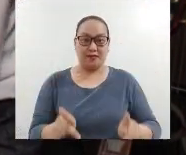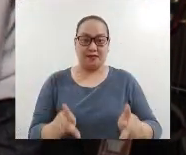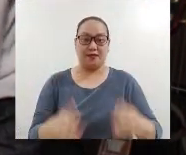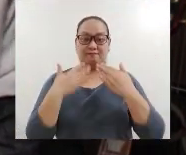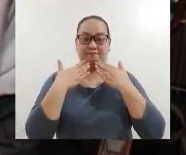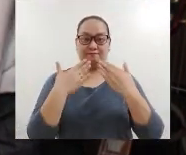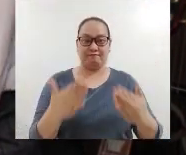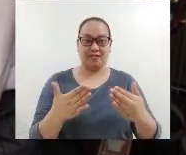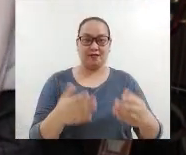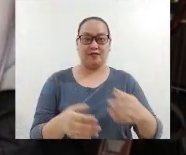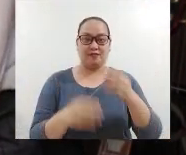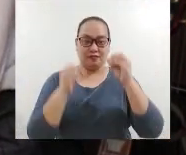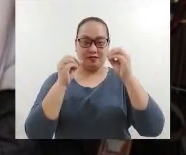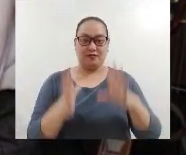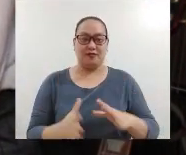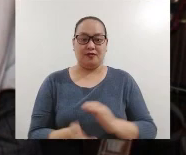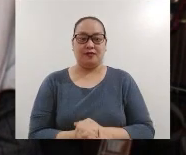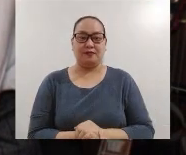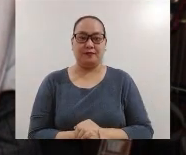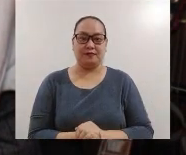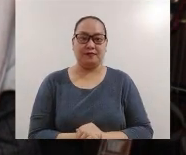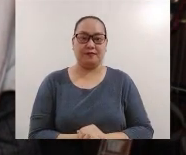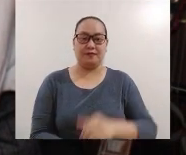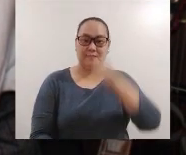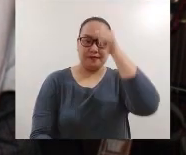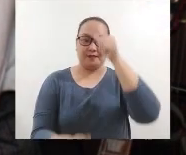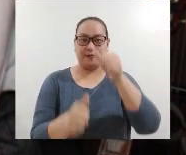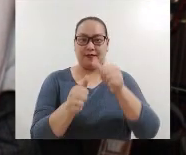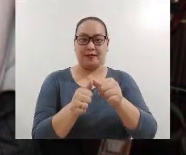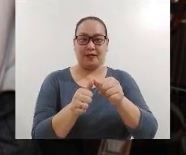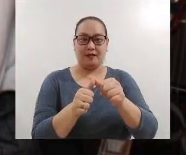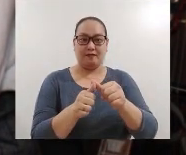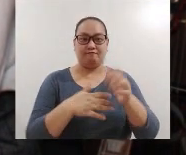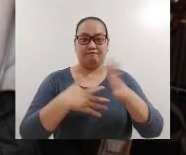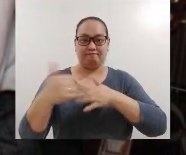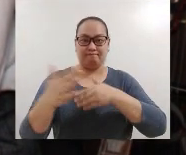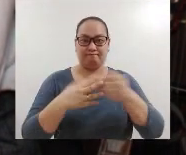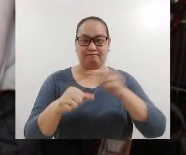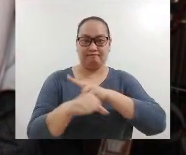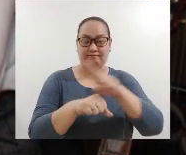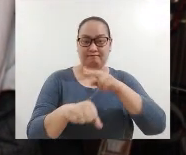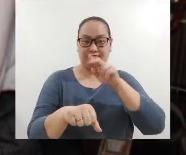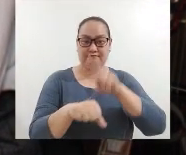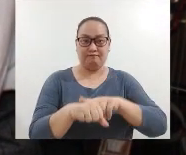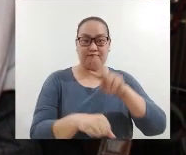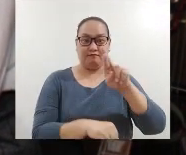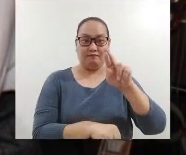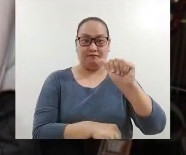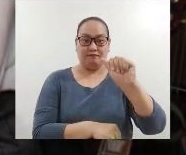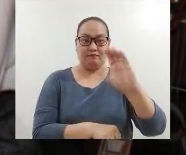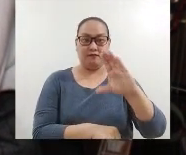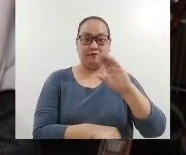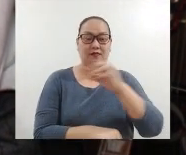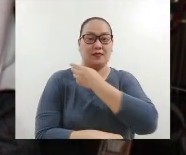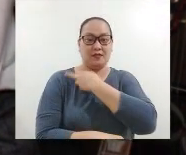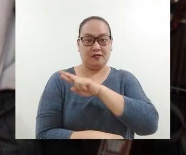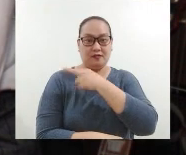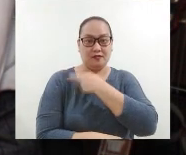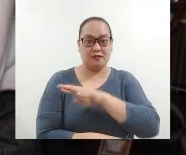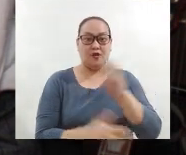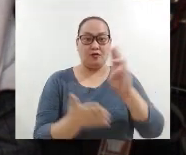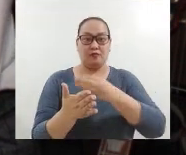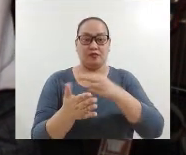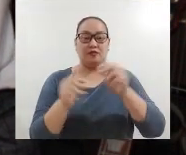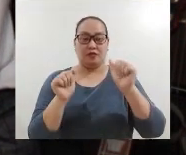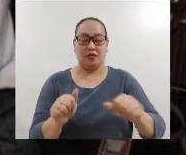salamat, sir! Basta pakatandaan ninyo, regardless of your nationality, race, or religion, music